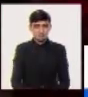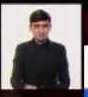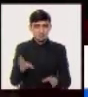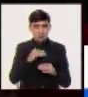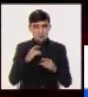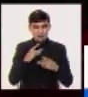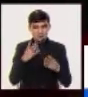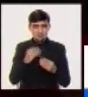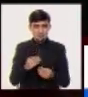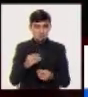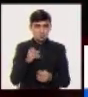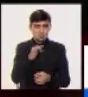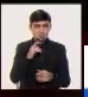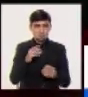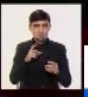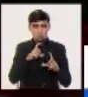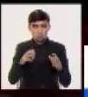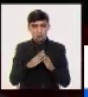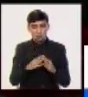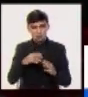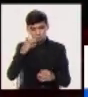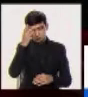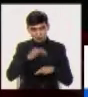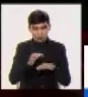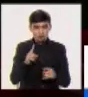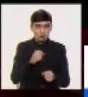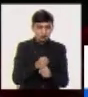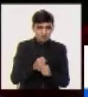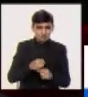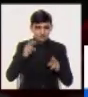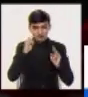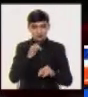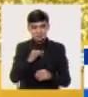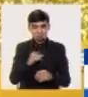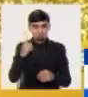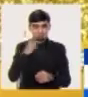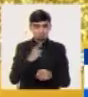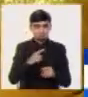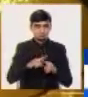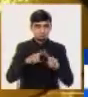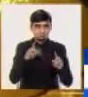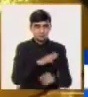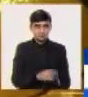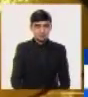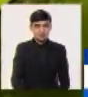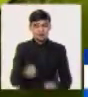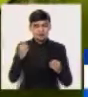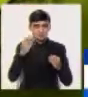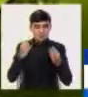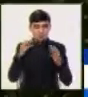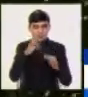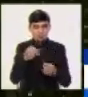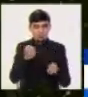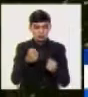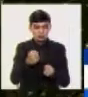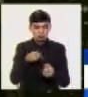Великолепное мероприятие. Люди дома ломают голову над тем, чем бы себя занять. И такое событие. Фестиваль света можно